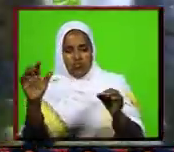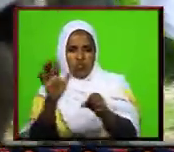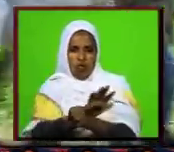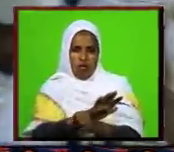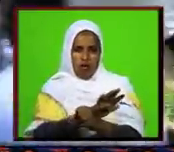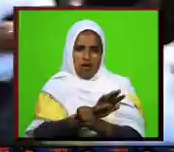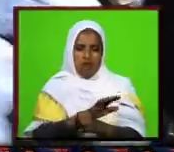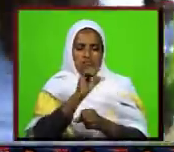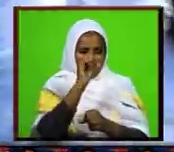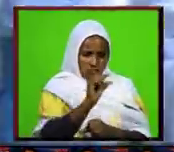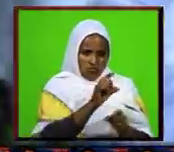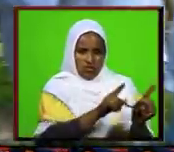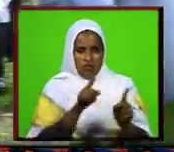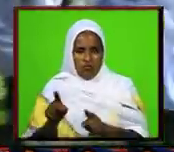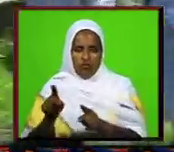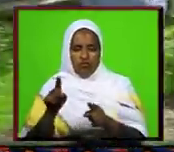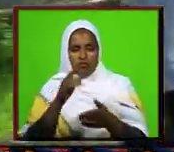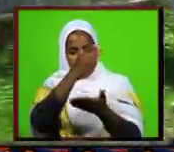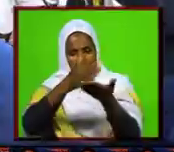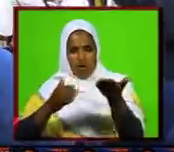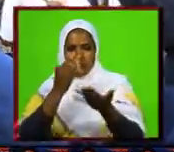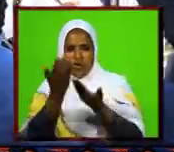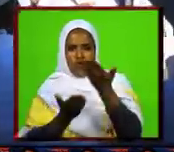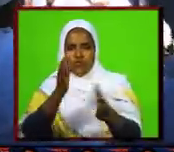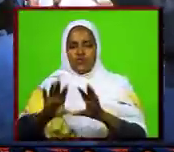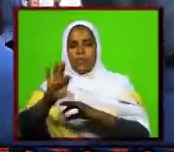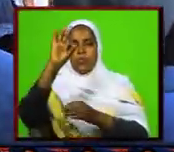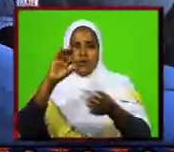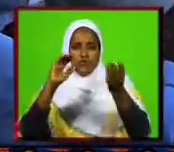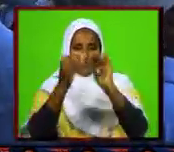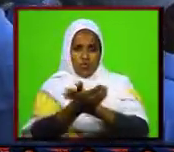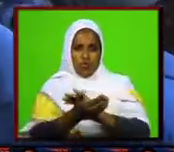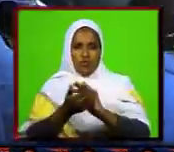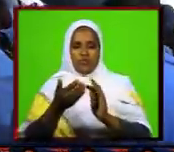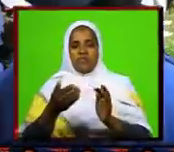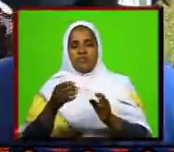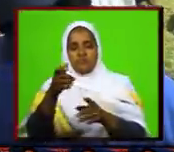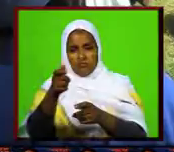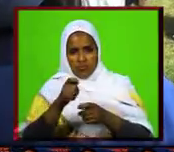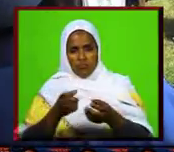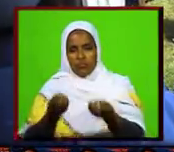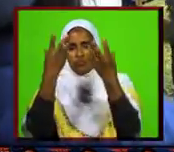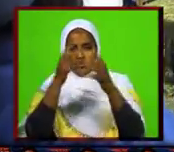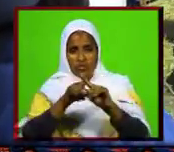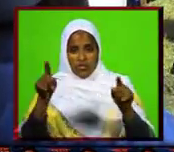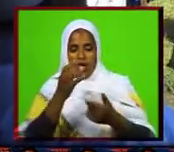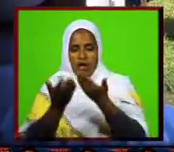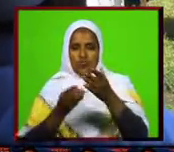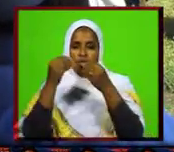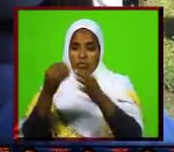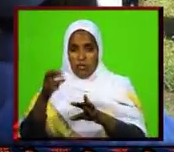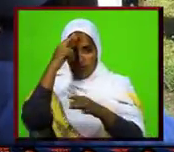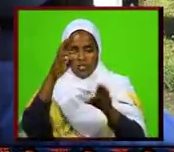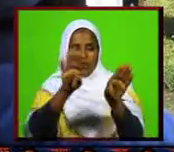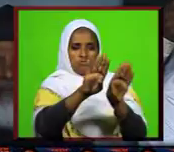የተሟላ፣ ጥቂቶቹ ደግሞ ከፊል አገልግሎት የሚያገኙ ሲሆኑ የሚበዙት ግን በአገልጋይ ማጣት